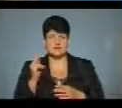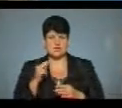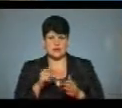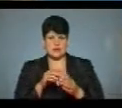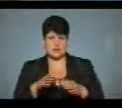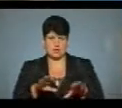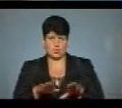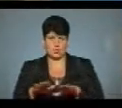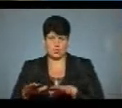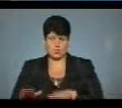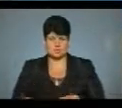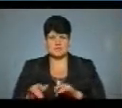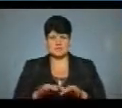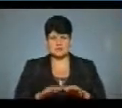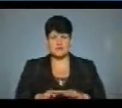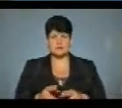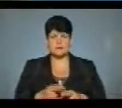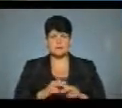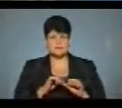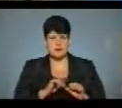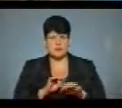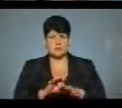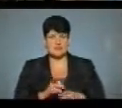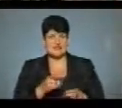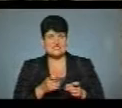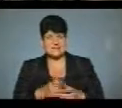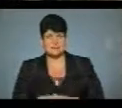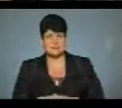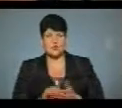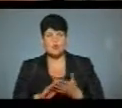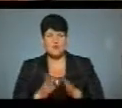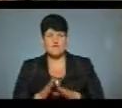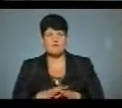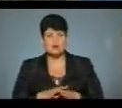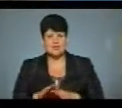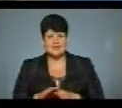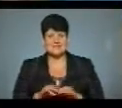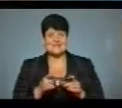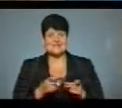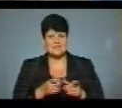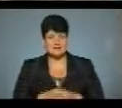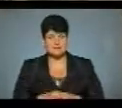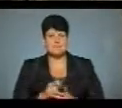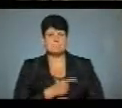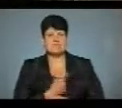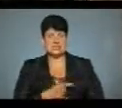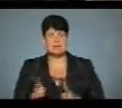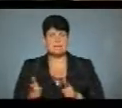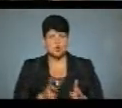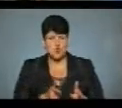відпрацьовуються питання заходи безпеки при проведенні стрільб, умови виконання вправ стрільб, медична